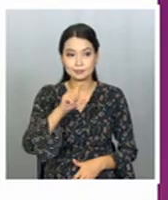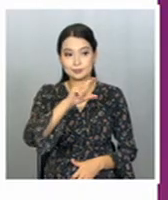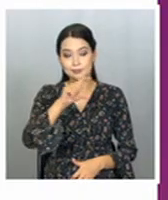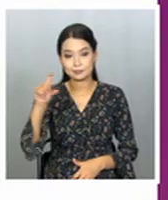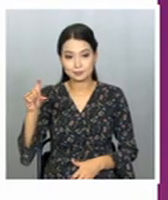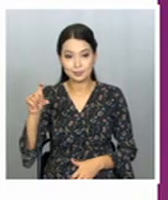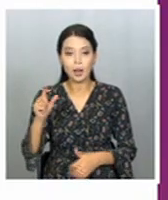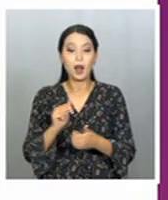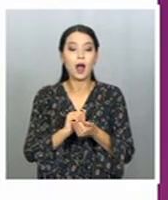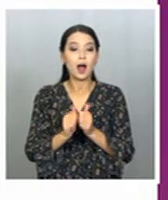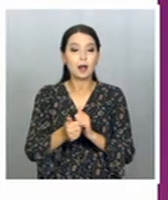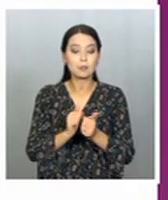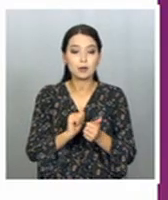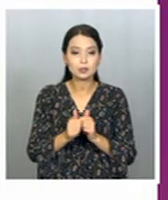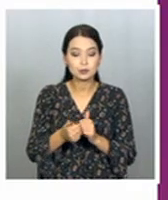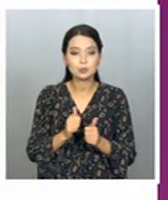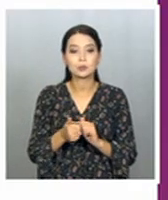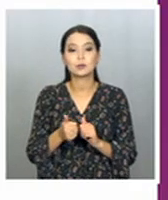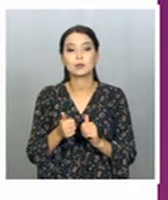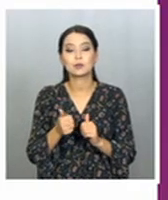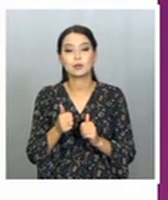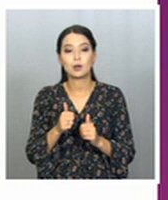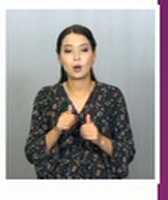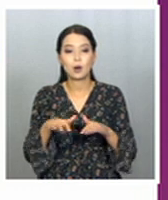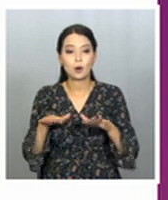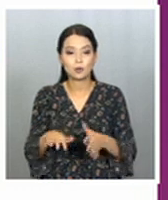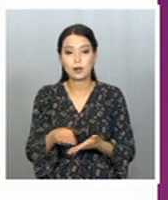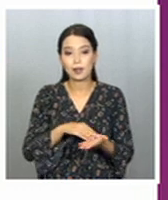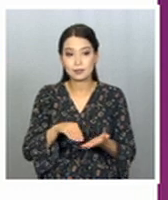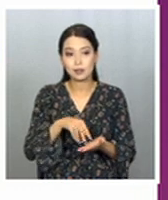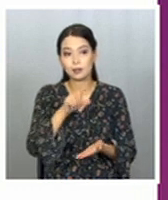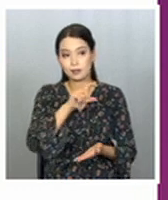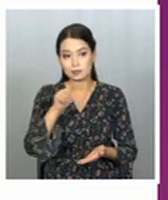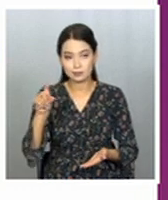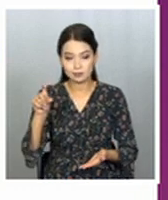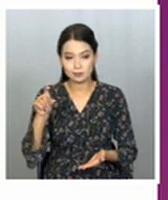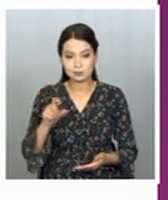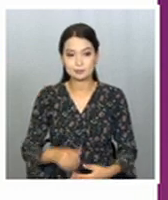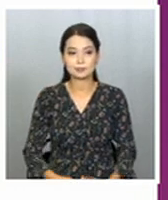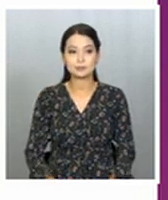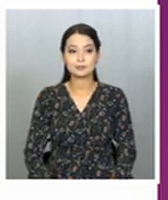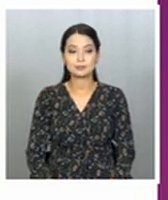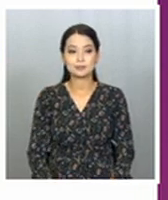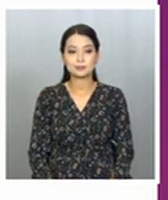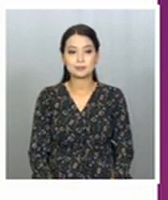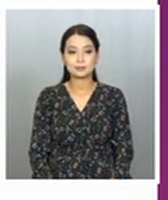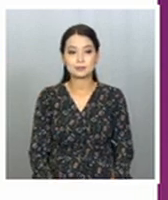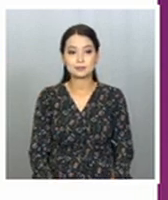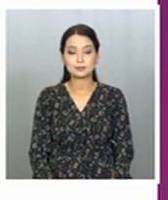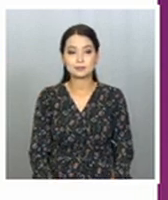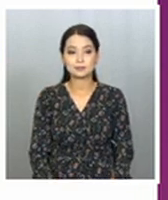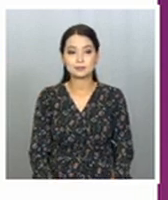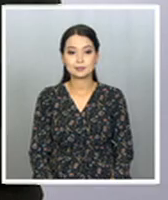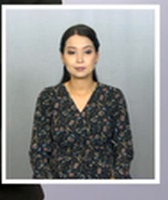Алмастыру 5-тен 2-міз тең болады формуласын орнына қоятын болсақ, 5 факториал бөлінген 5 азайтылған